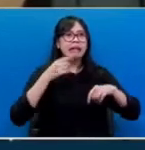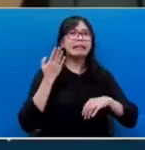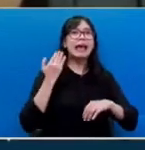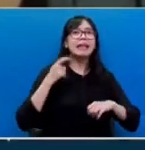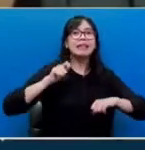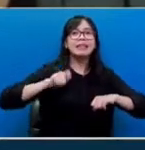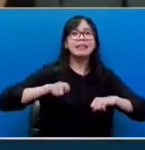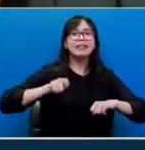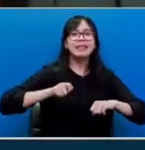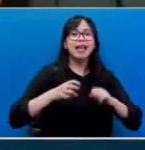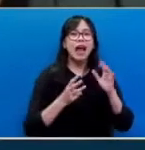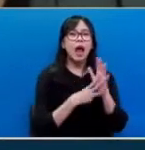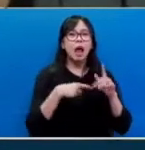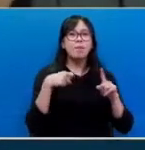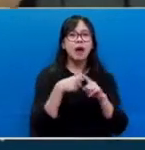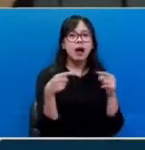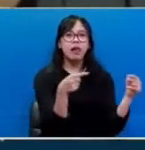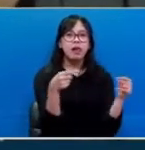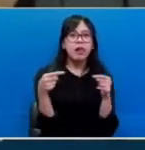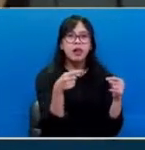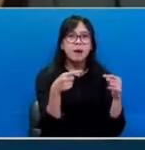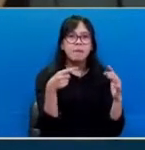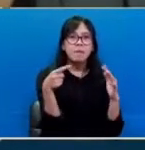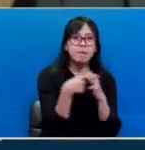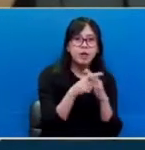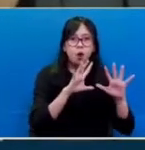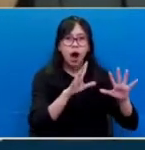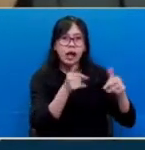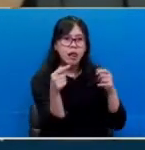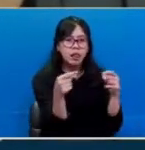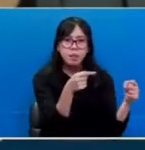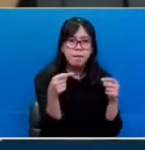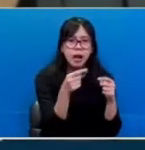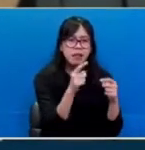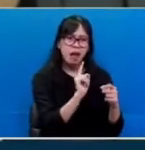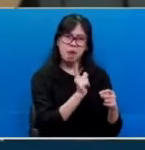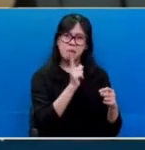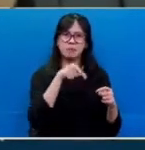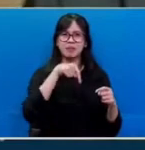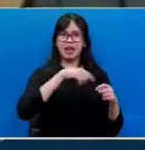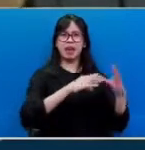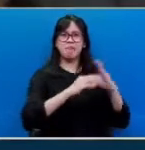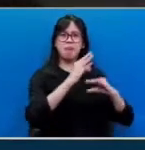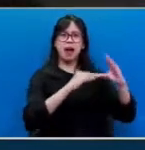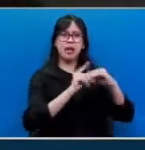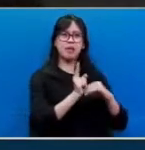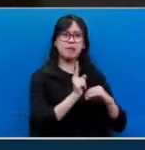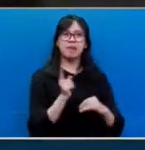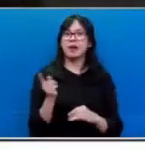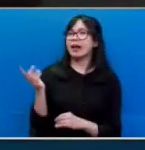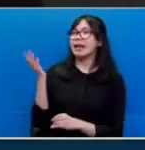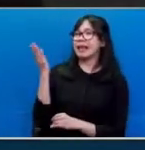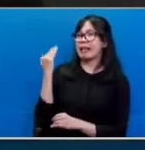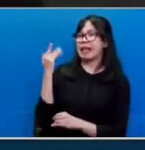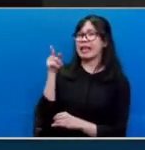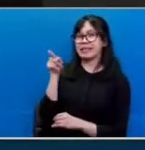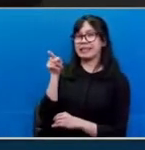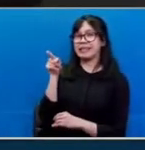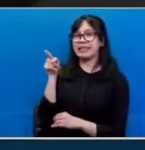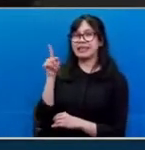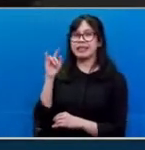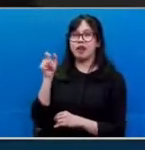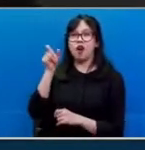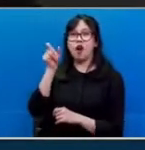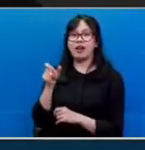sengketa hasil pemilu Apa tujuannya Iya saya kira tadi mbak siapa namanya itu ya Eh